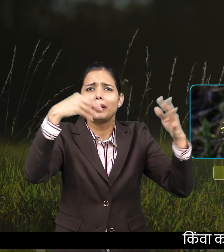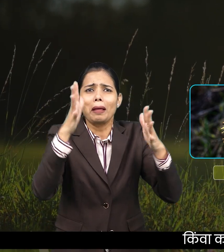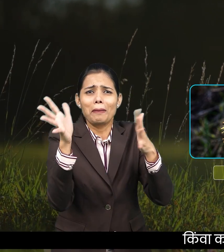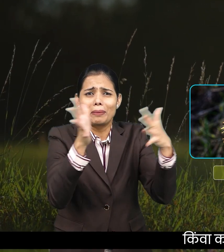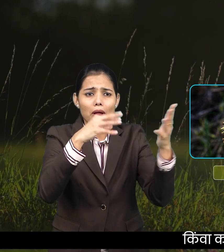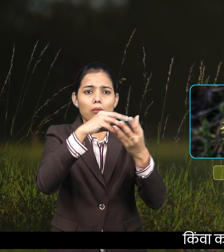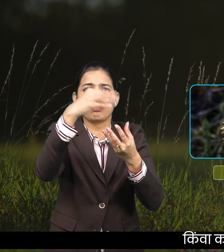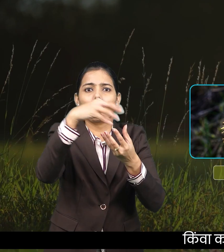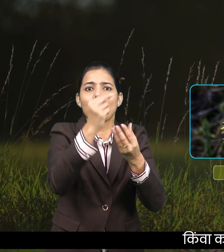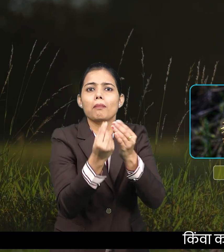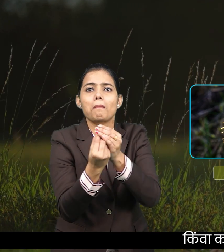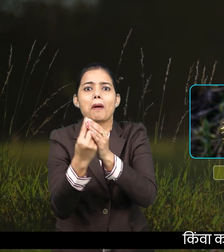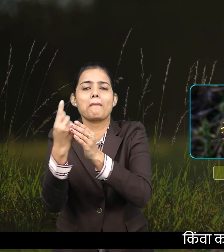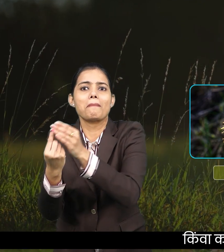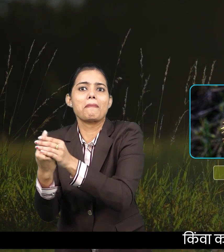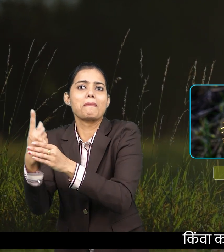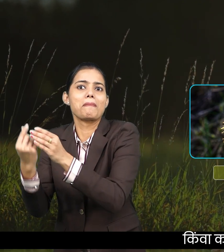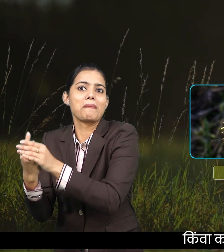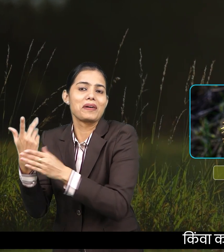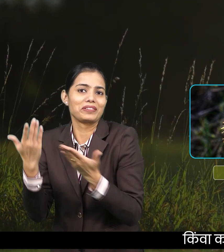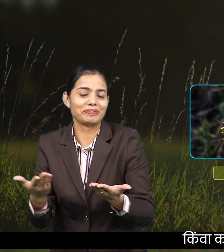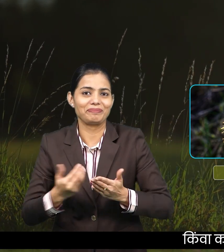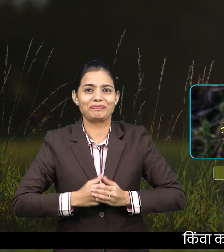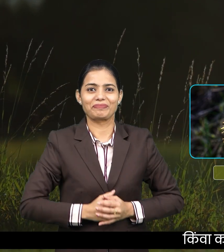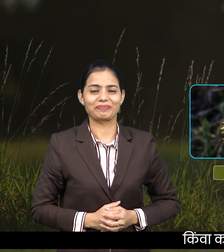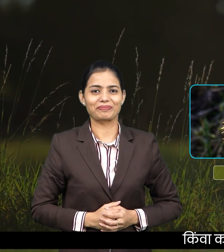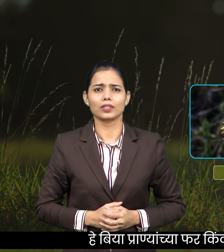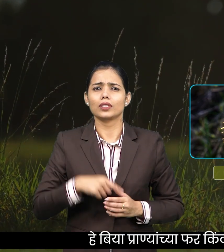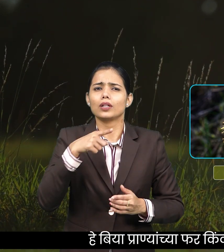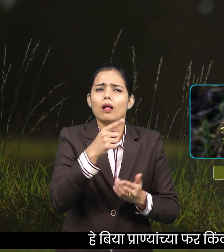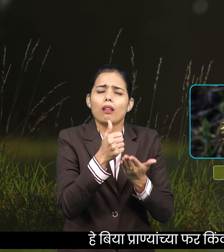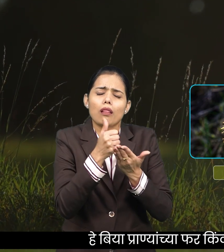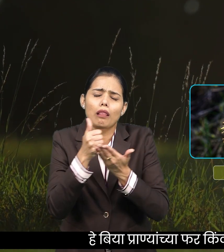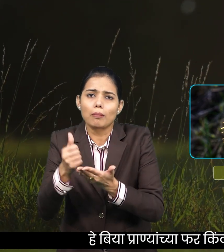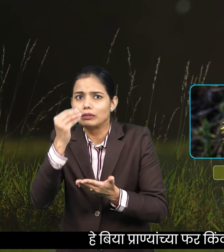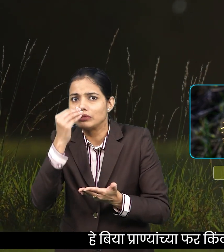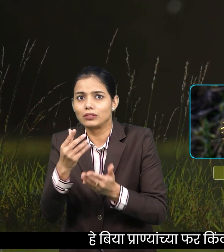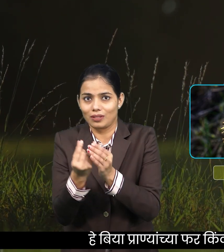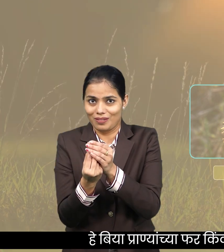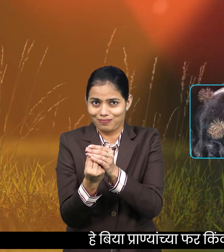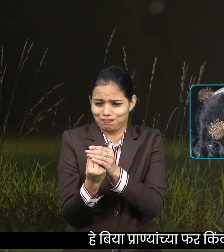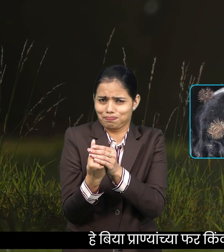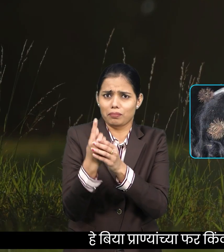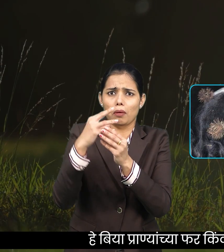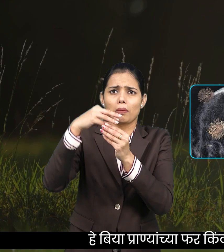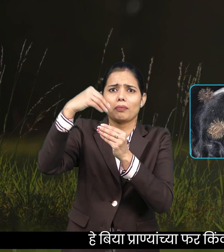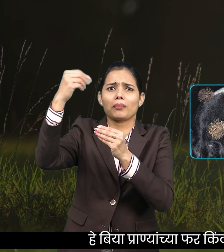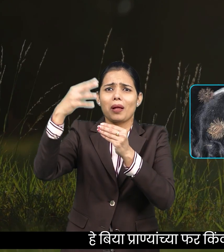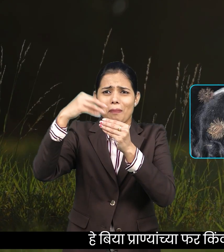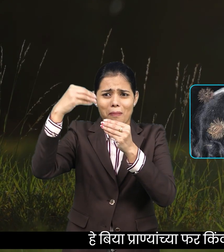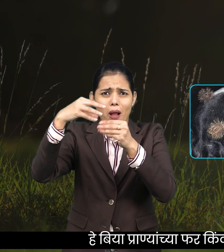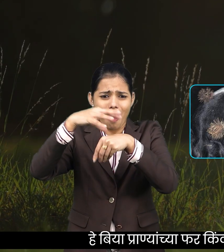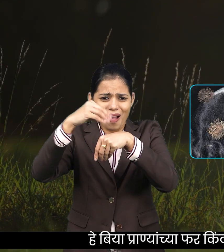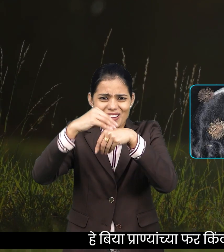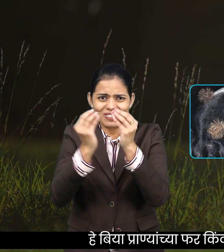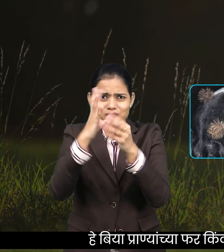हे बिया प्राण्यांच्या फर